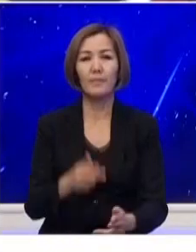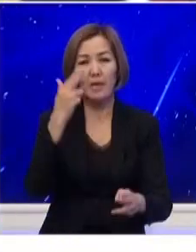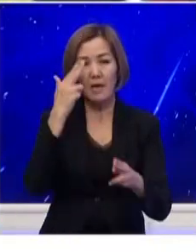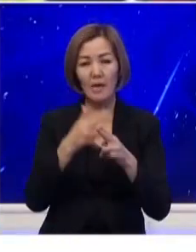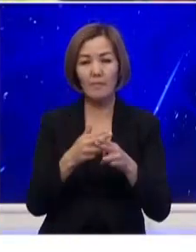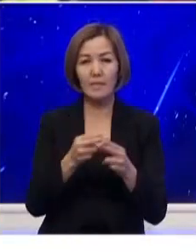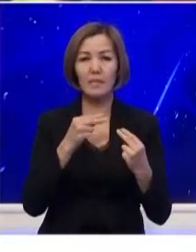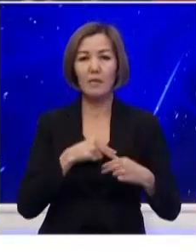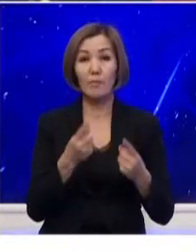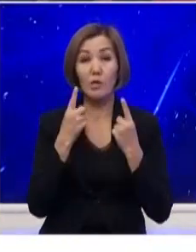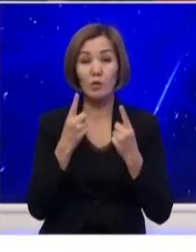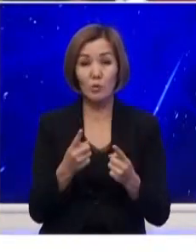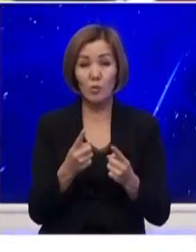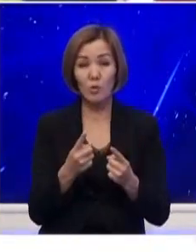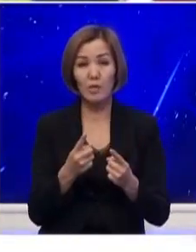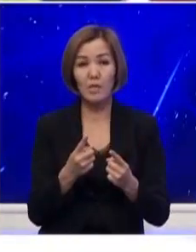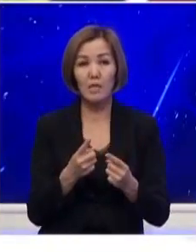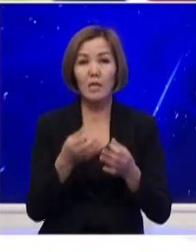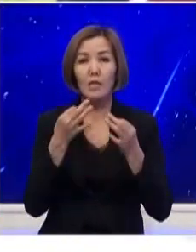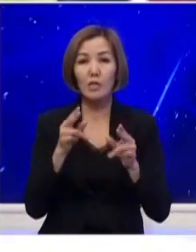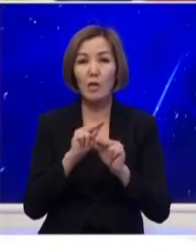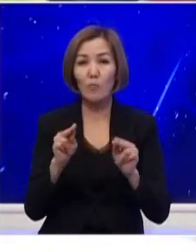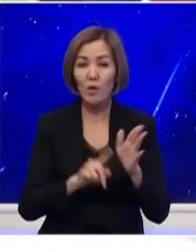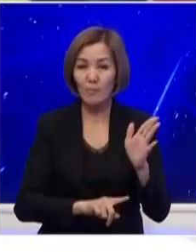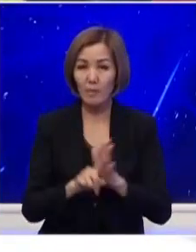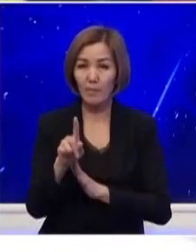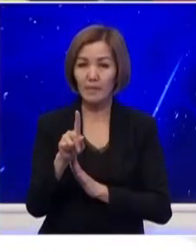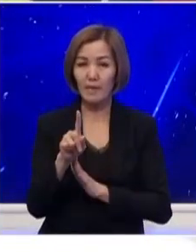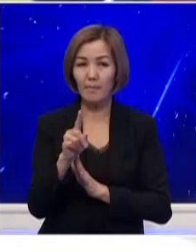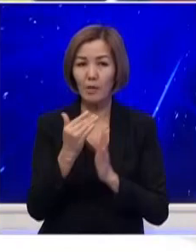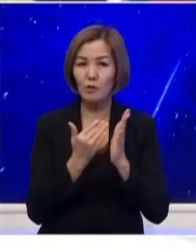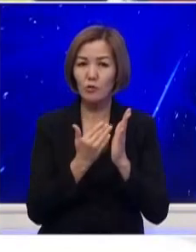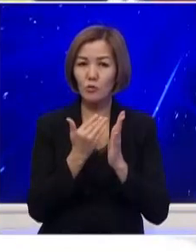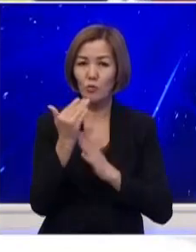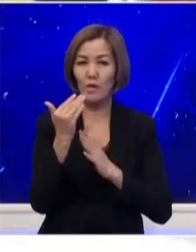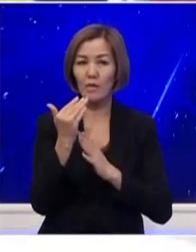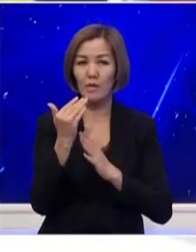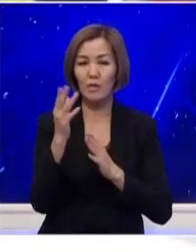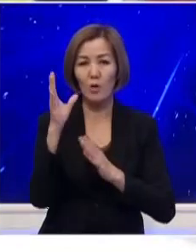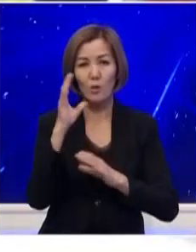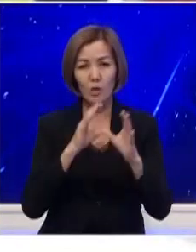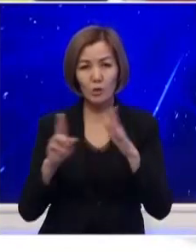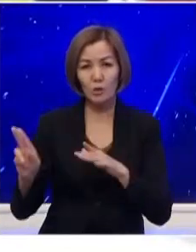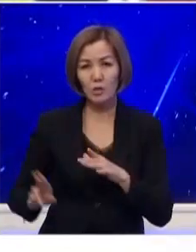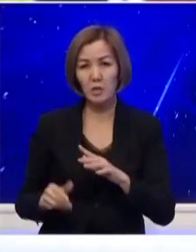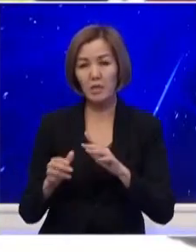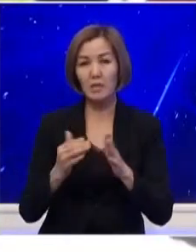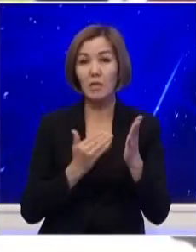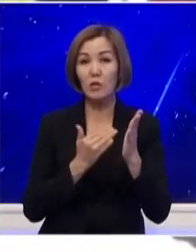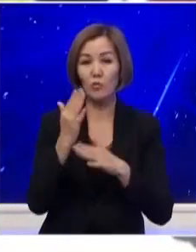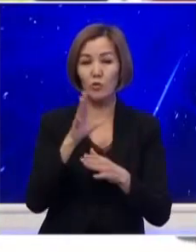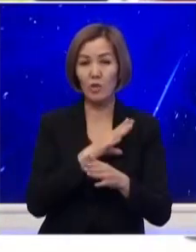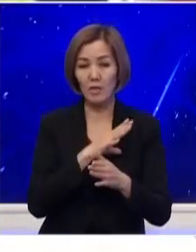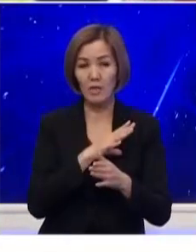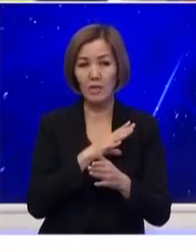болған. Ол кісі жай мұғалымнан жаңағы институттың ректорына дейін көтерілген